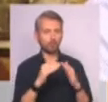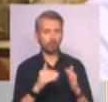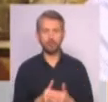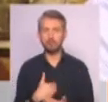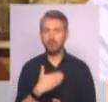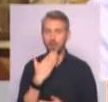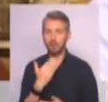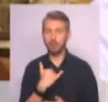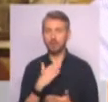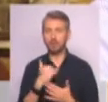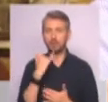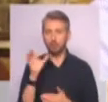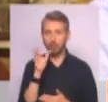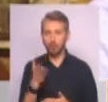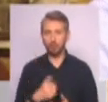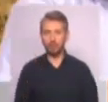Дякую. У нас є дозвонювач. Слухаємо вас.